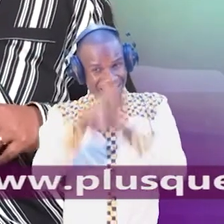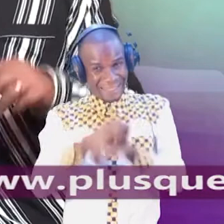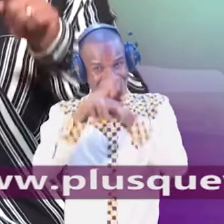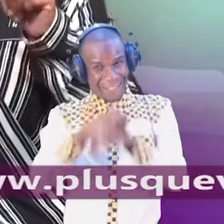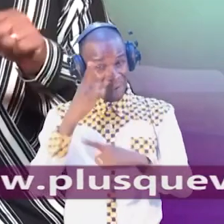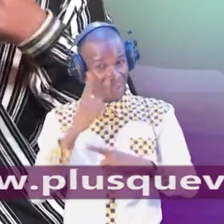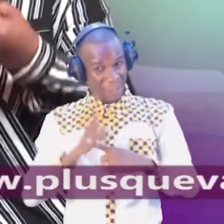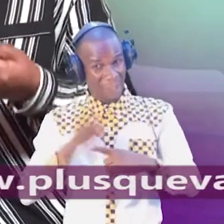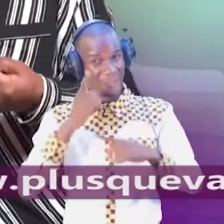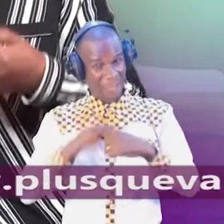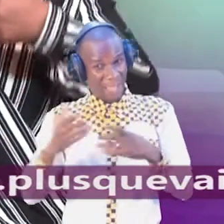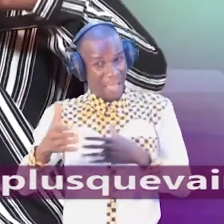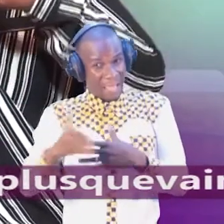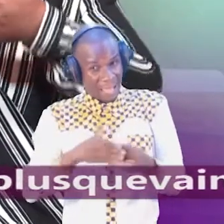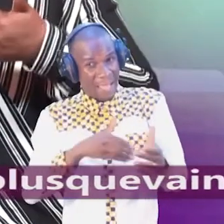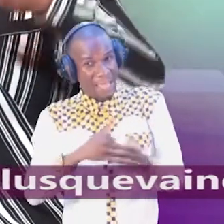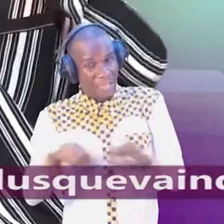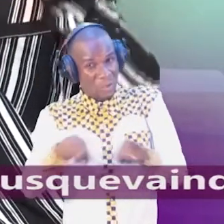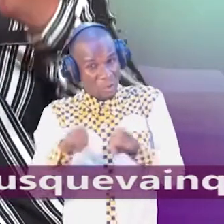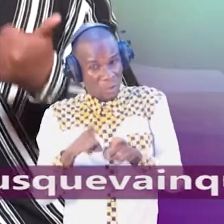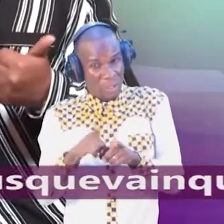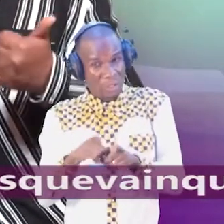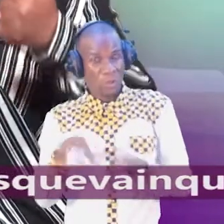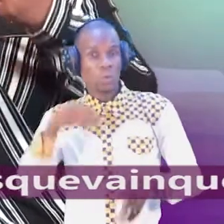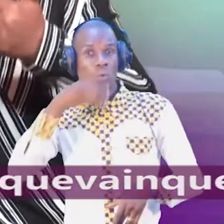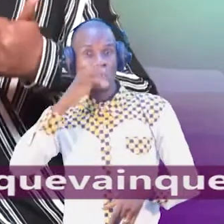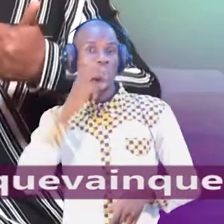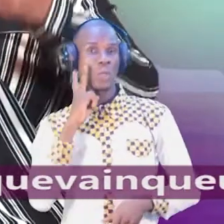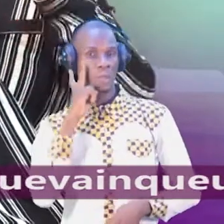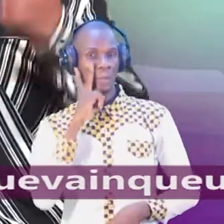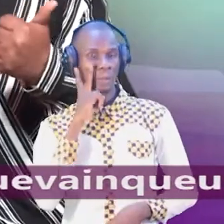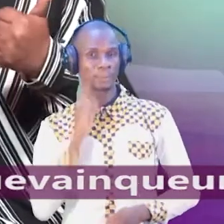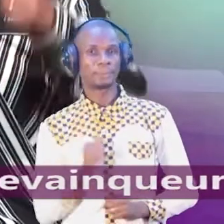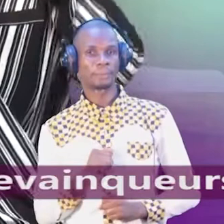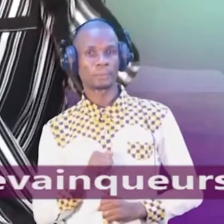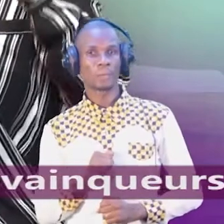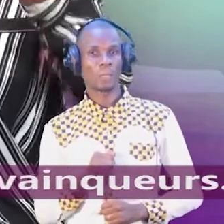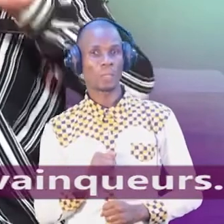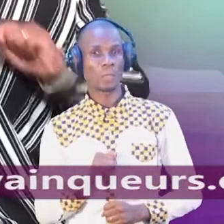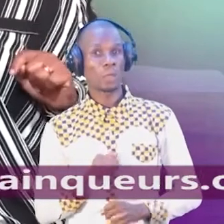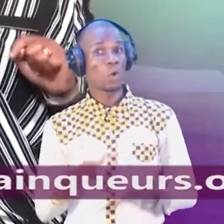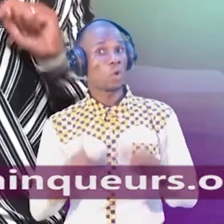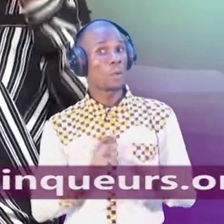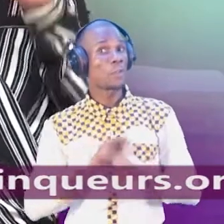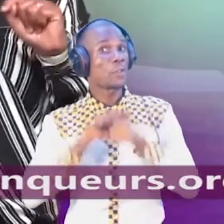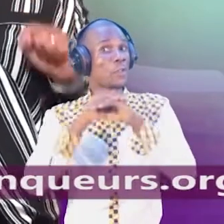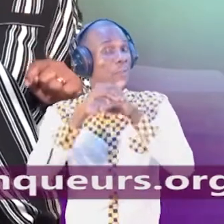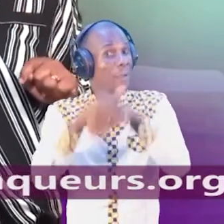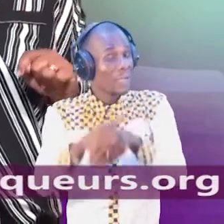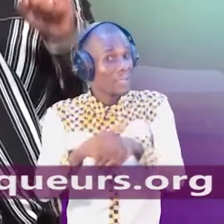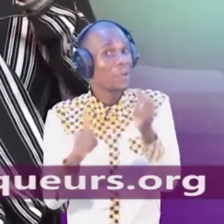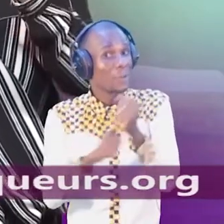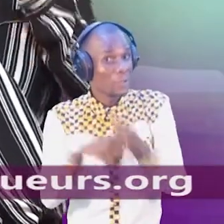te. Ezali kosenga nde kozwa mokano penza ya makasi ya kolobete na